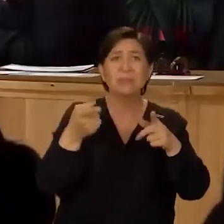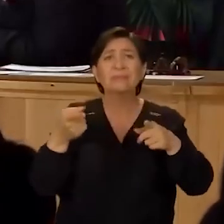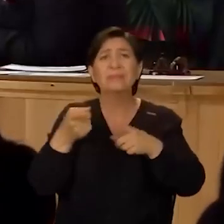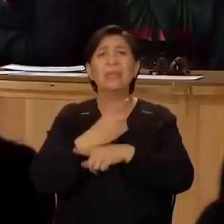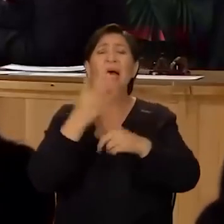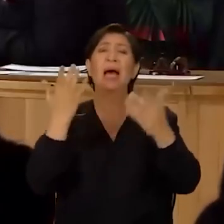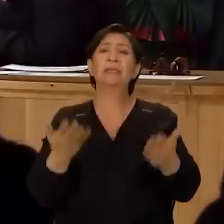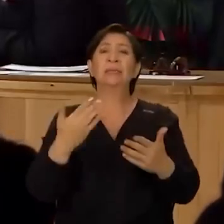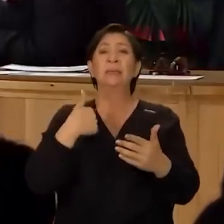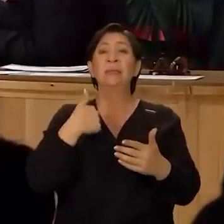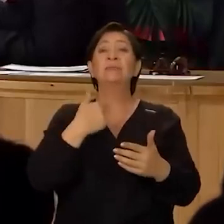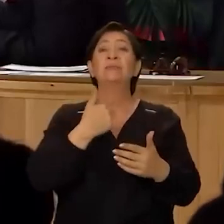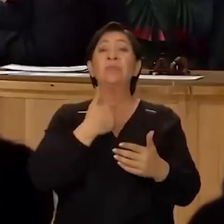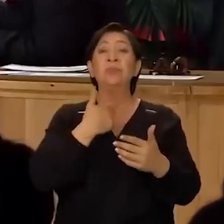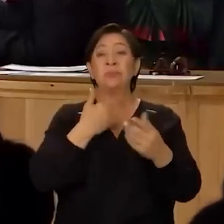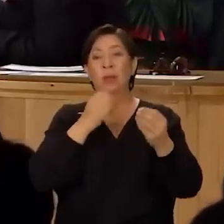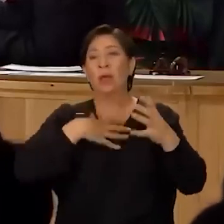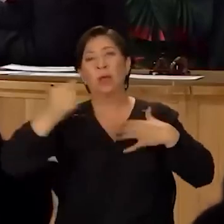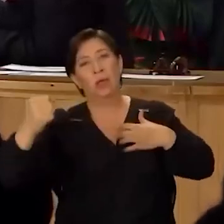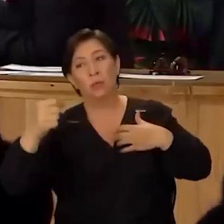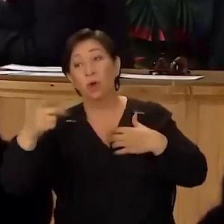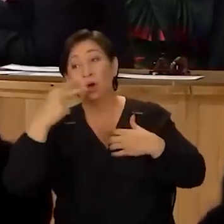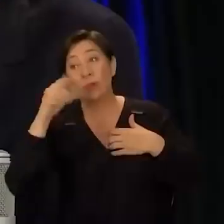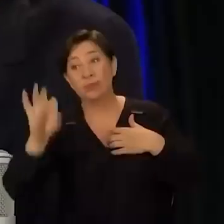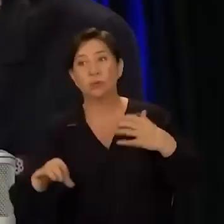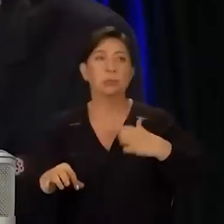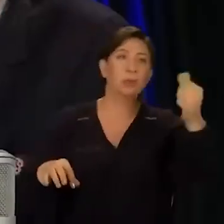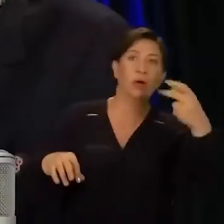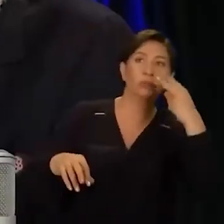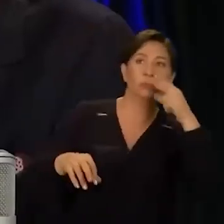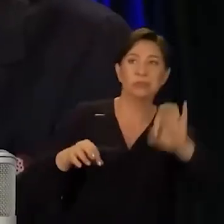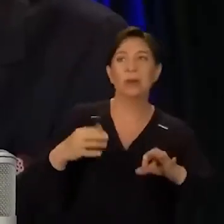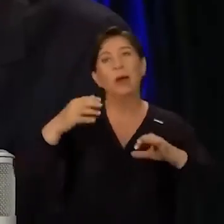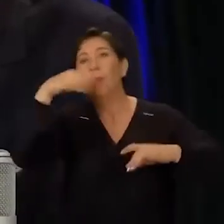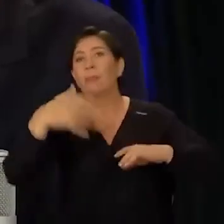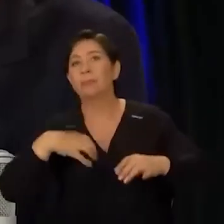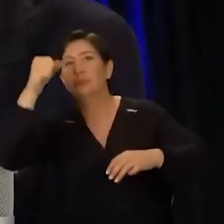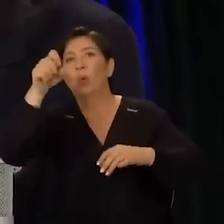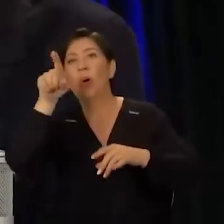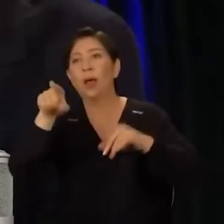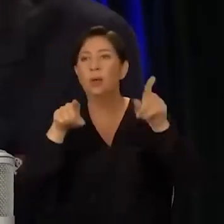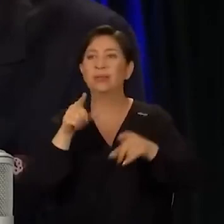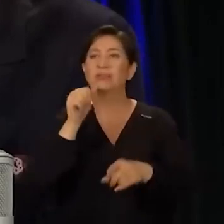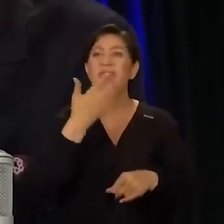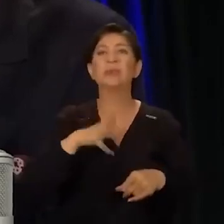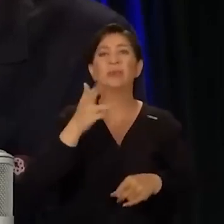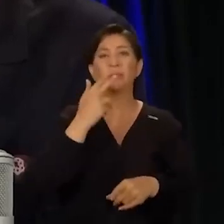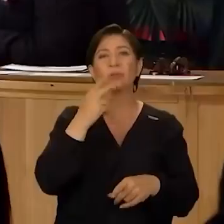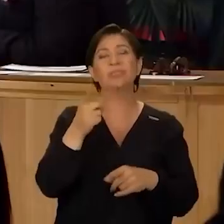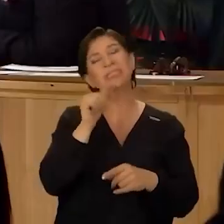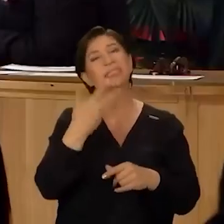artık yani beni bir yere götürüyorlar diyorlar ki burada konuşmaya başlıyoruz falan orada konuşmaya başlıyoruz sonra alıp başka bir yere götürüyorlar falan